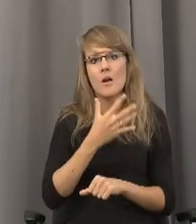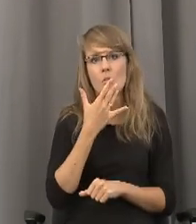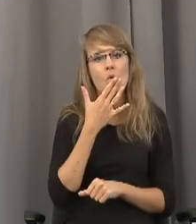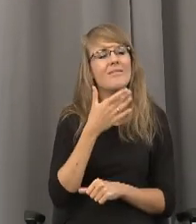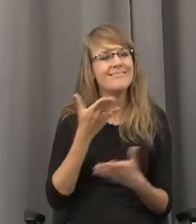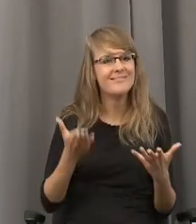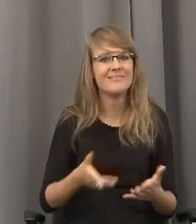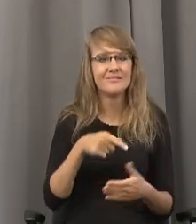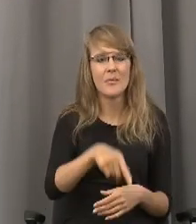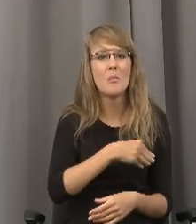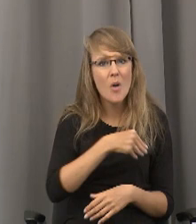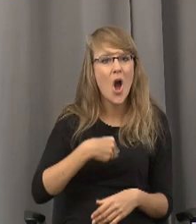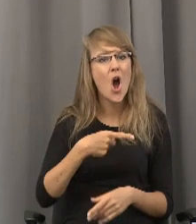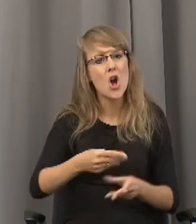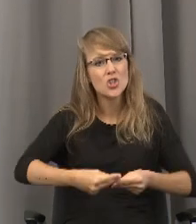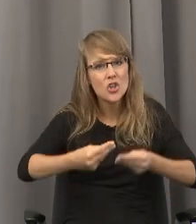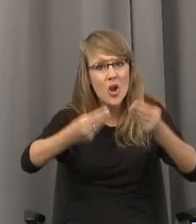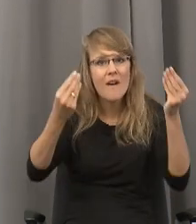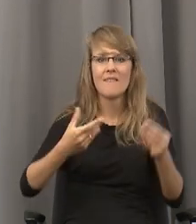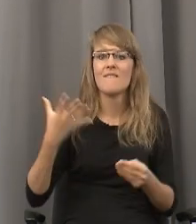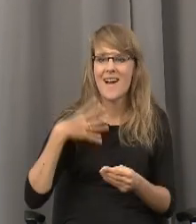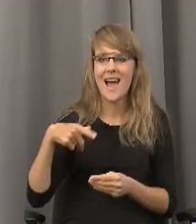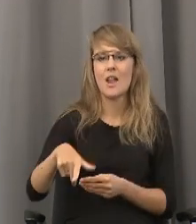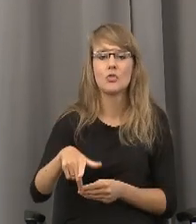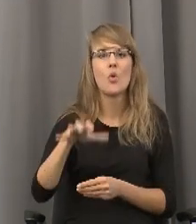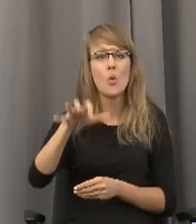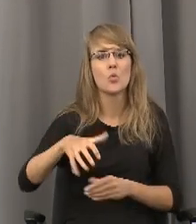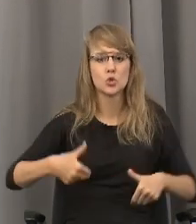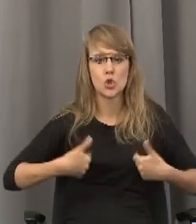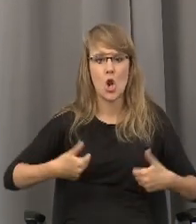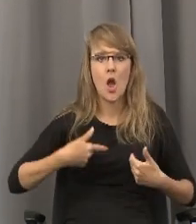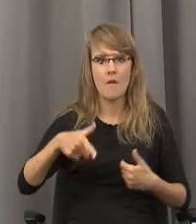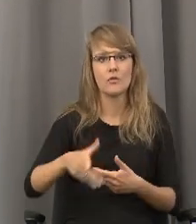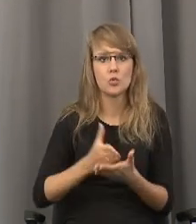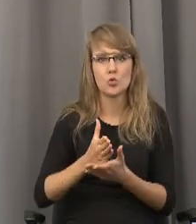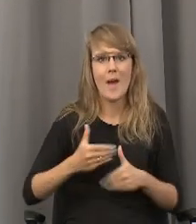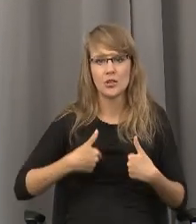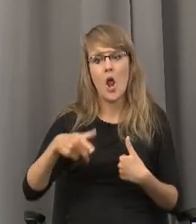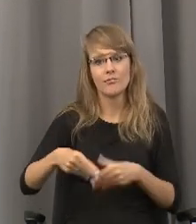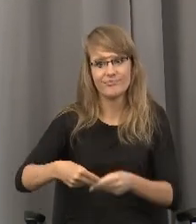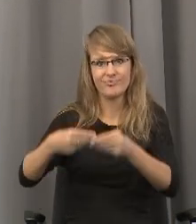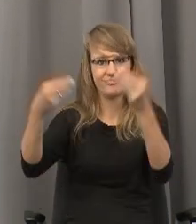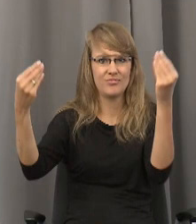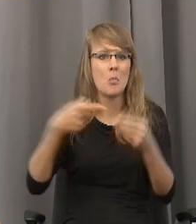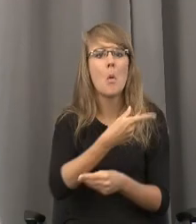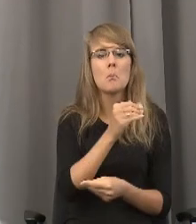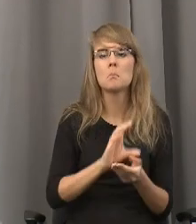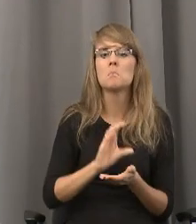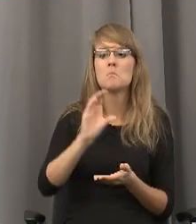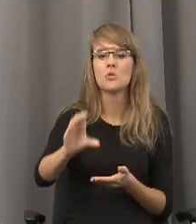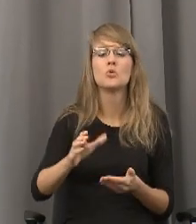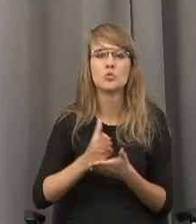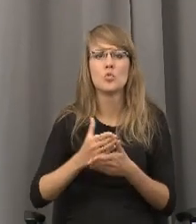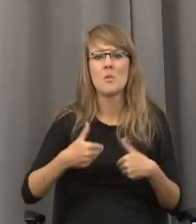rozwój cywilizacyjny państwa polskiego przesunie się na obszar służby zdrowia. Dość już sytuacji, w której nakłady na służbę zdrowia stawiają nas